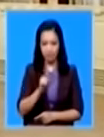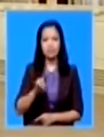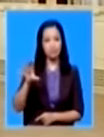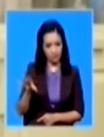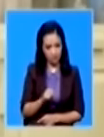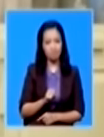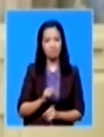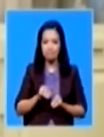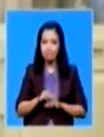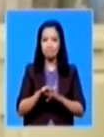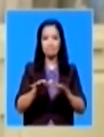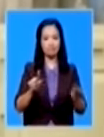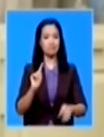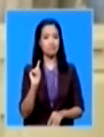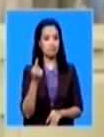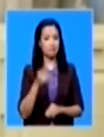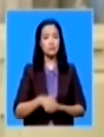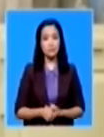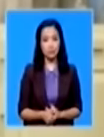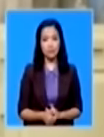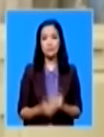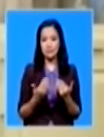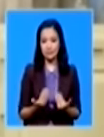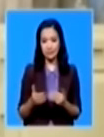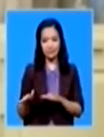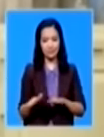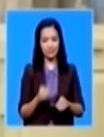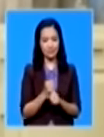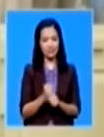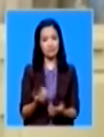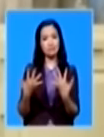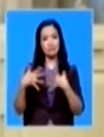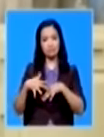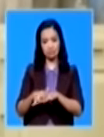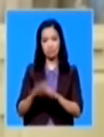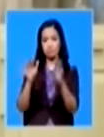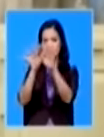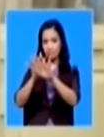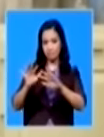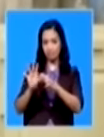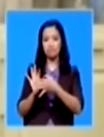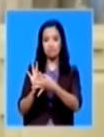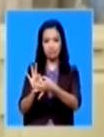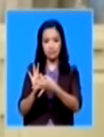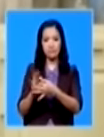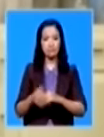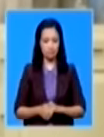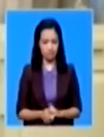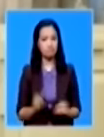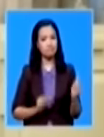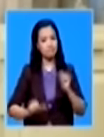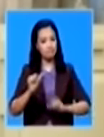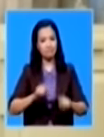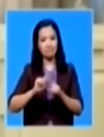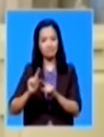พร้อมกันวันนี้ก็ผมว่าให้อะไรล่ะให้มีการประสานเชื่อมโยงกับอาเซียนด้วยเห ็ นว่าเดี๋ยวจะมีการแสดงอะไรต่างๆเข้